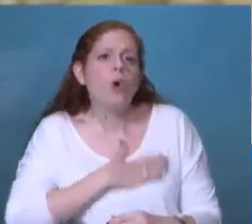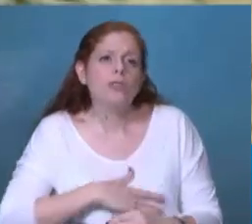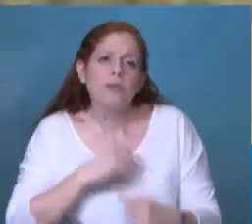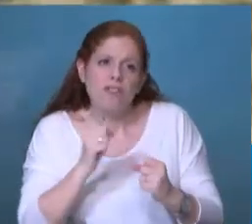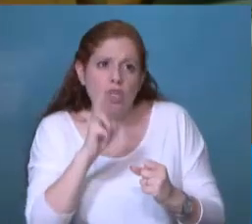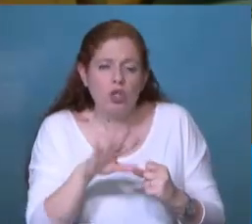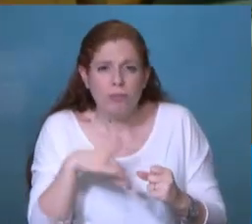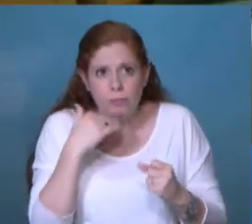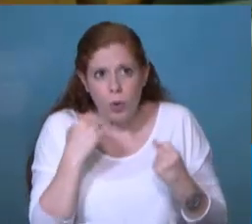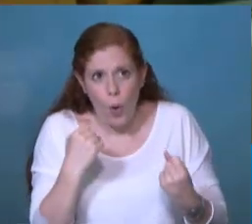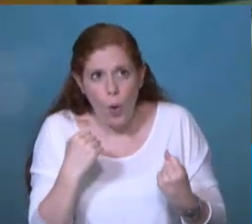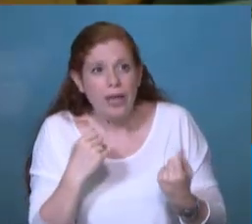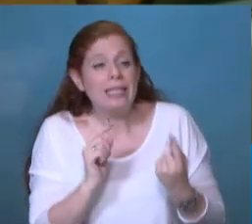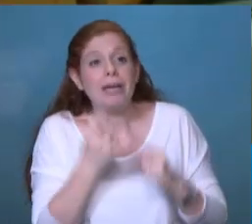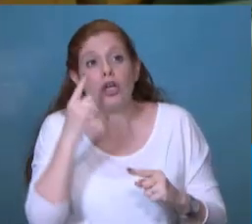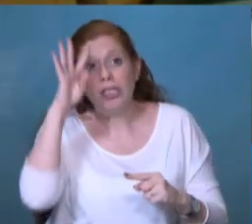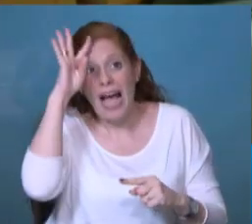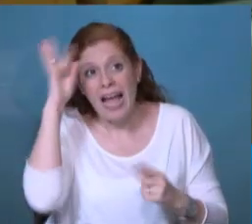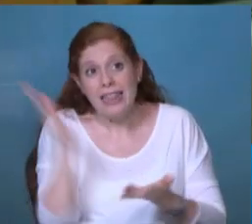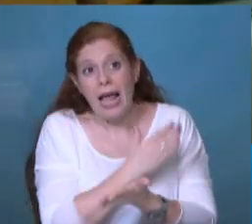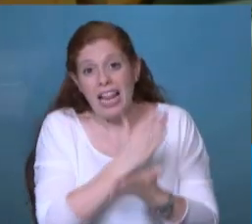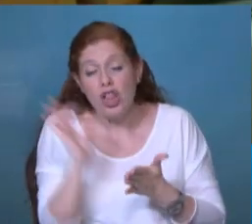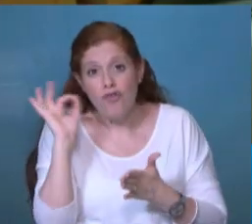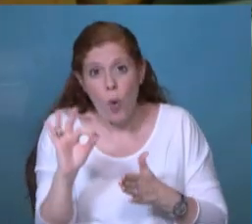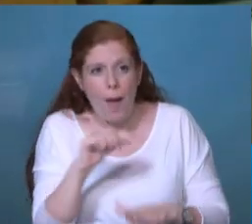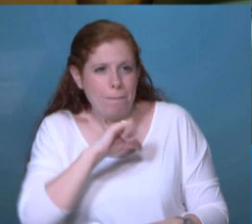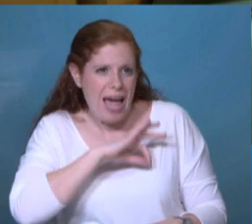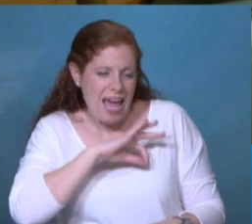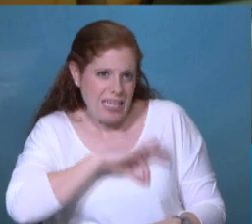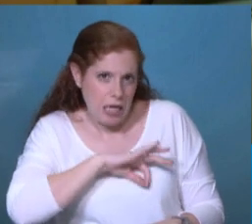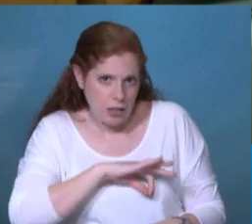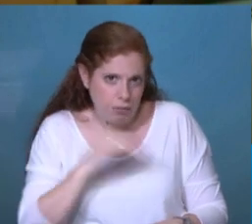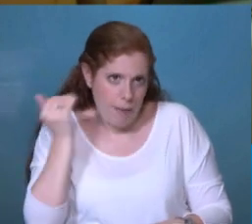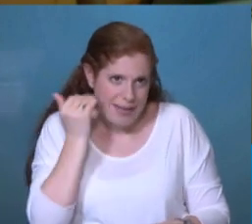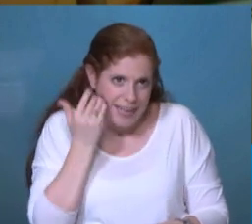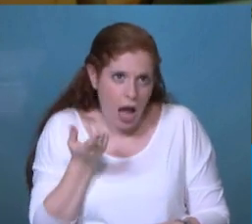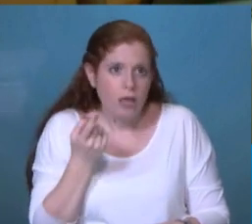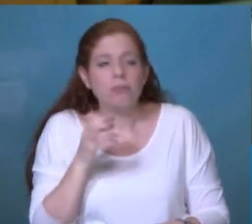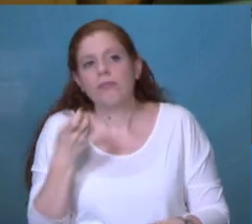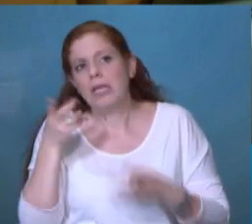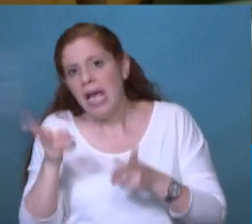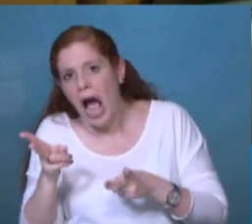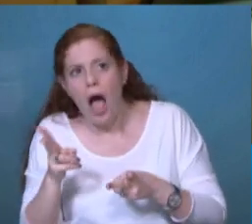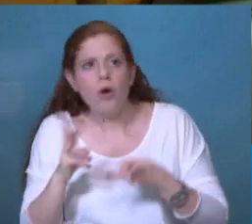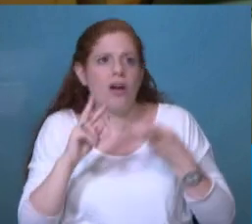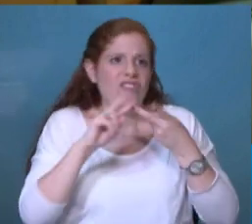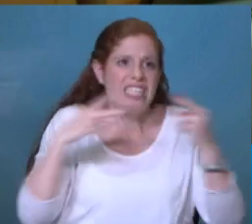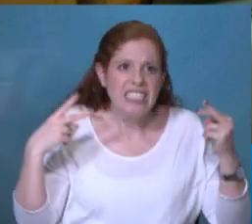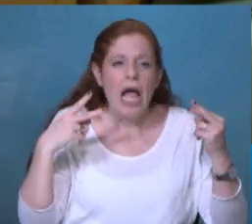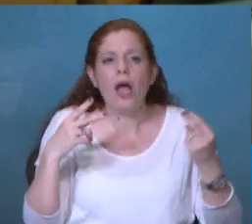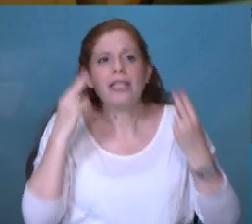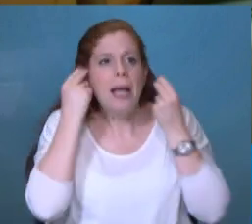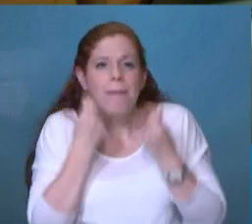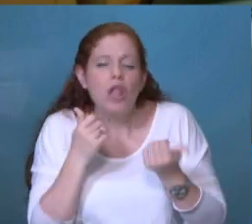in place. So in the event that Iran decided to come after an American interest, whether that be in Iraq or in Afghanistan or in Yemen or